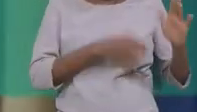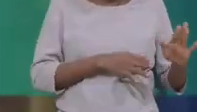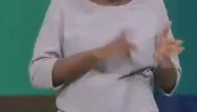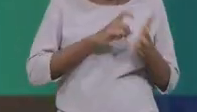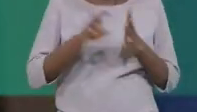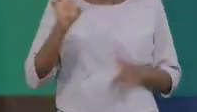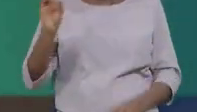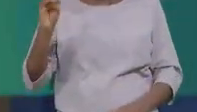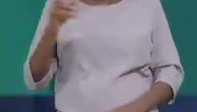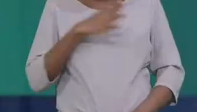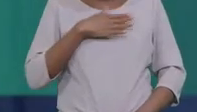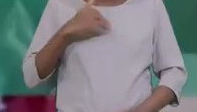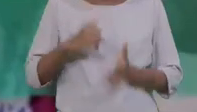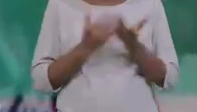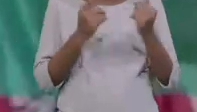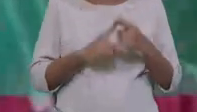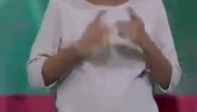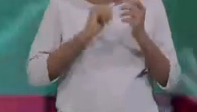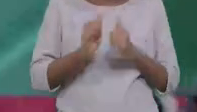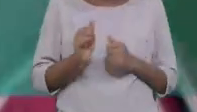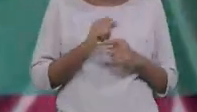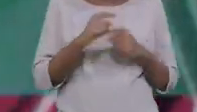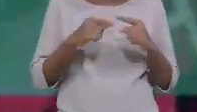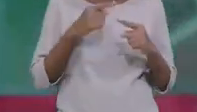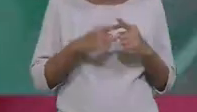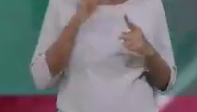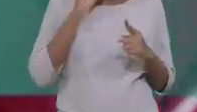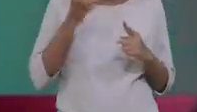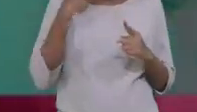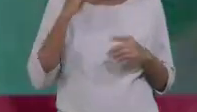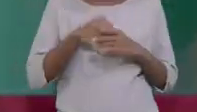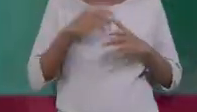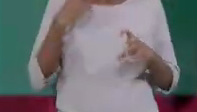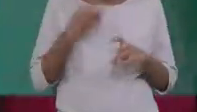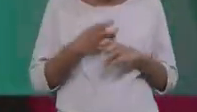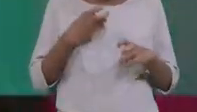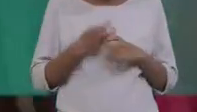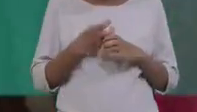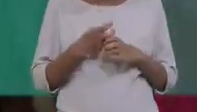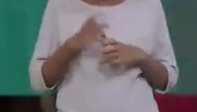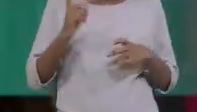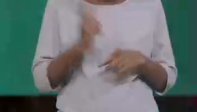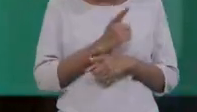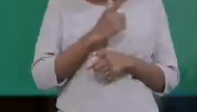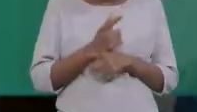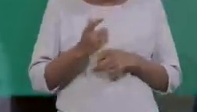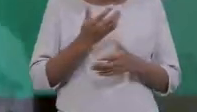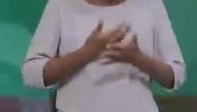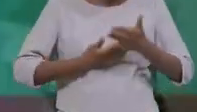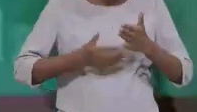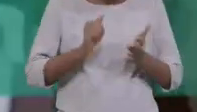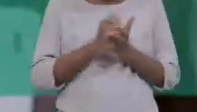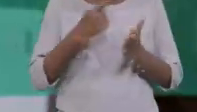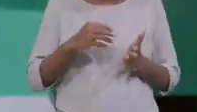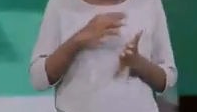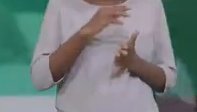17. Verset 17. Et pendant les douleurs de l'enfantement, la sage-femme